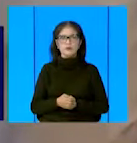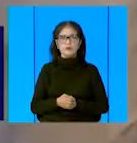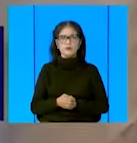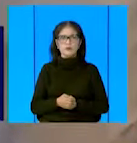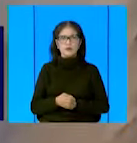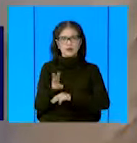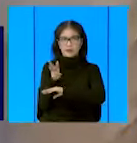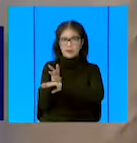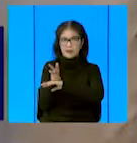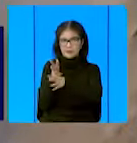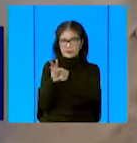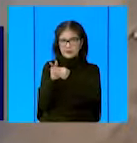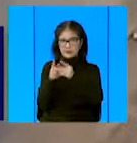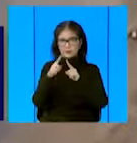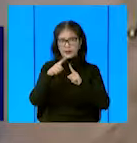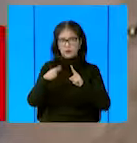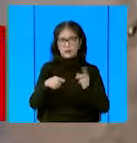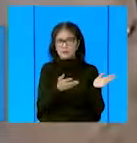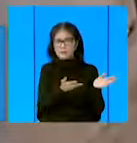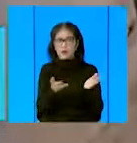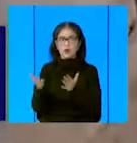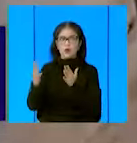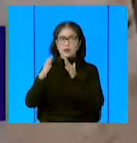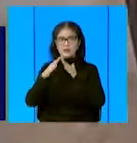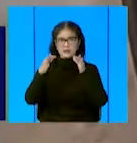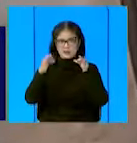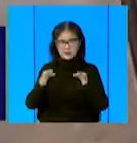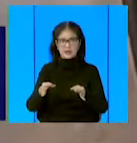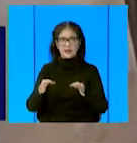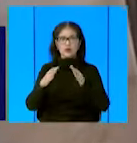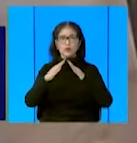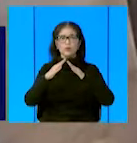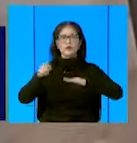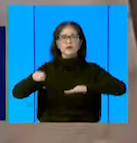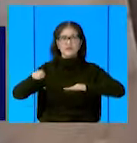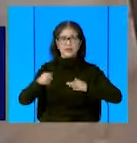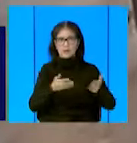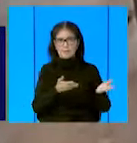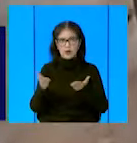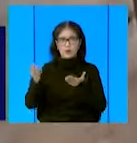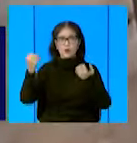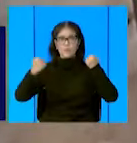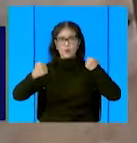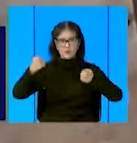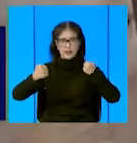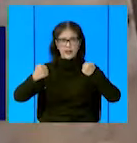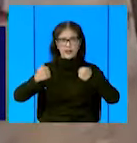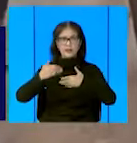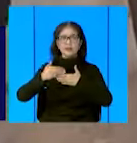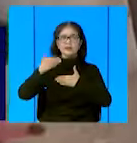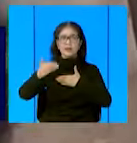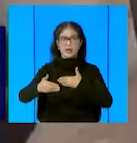Dalam rekaman CCTV, petugas membawa sejumlah tahanan Kejaksaan Negeri Sarolangun kembali menuju ke dalam mobil tahanan usai menjalani persidangan di Pengadilan